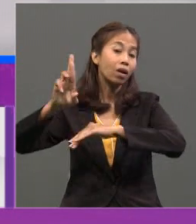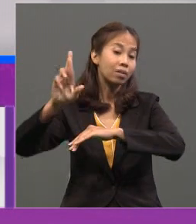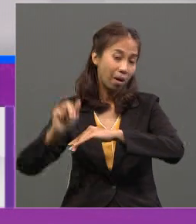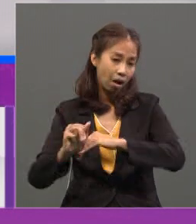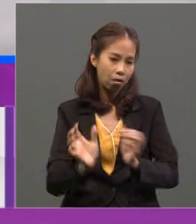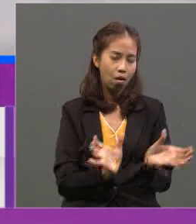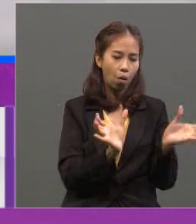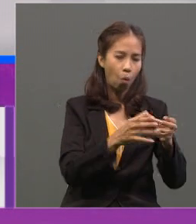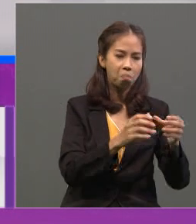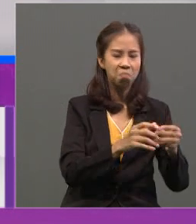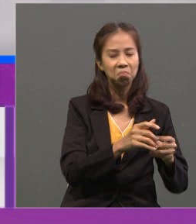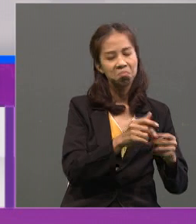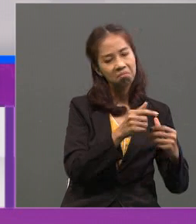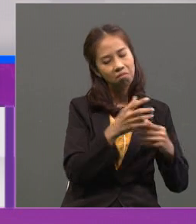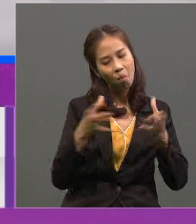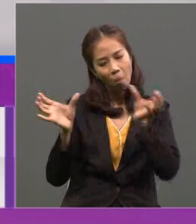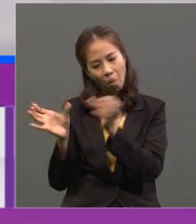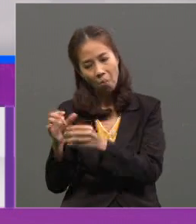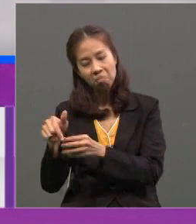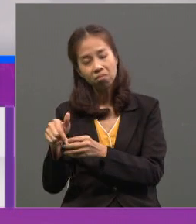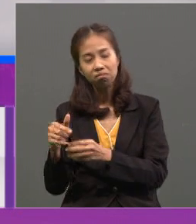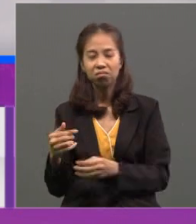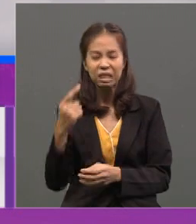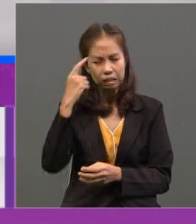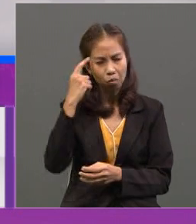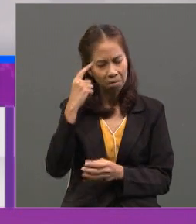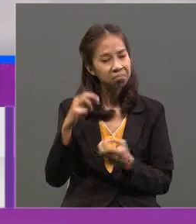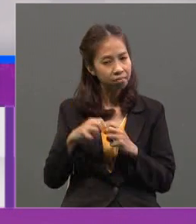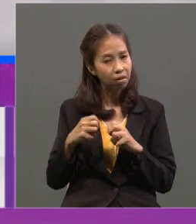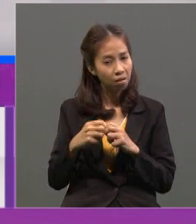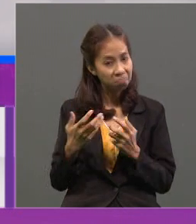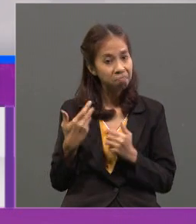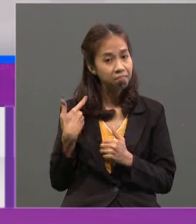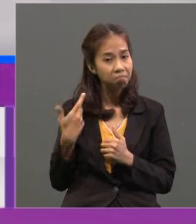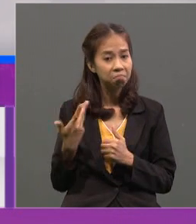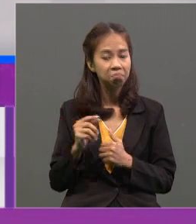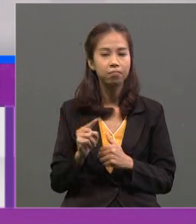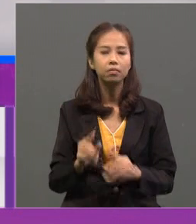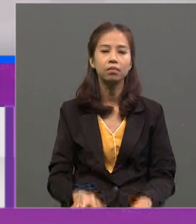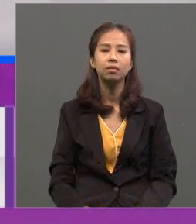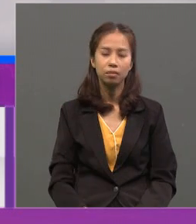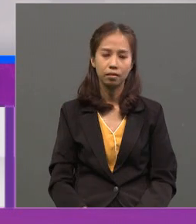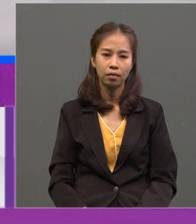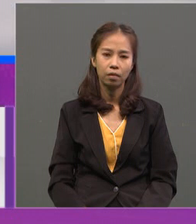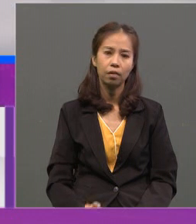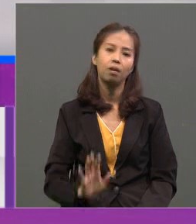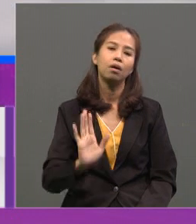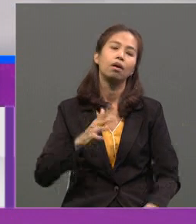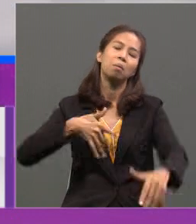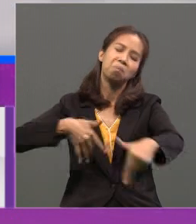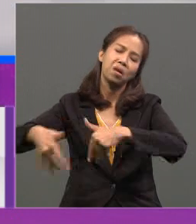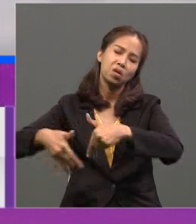มลชนตรงเนี้ยนมความหนาเป็ห่งหนาตองบนมากนอยแ่ไหนคะฉั้คิดว่าเรื่องการมนมชนมตจะ~~~